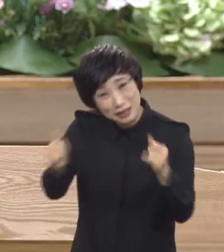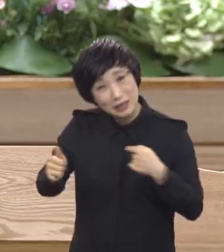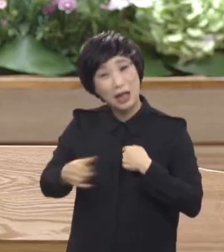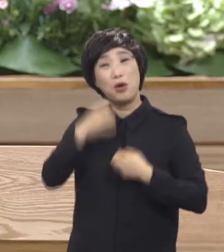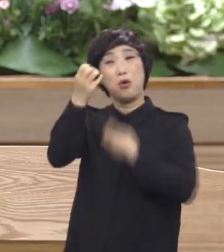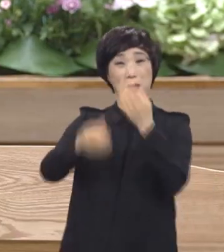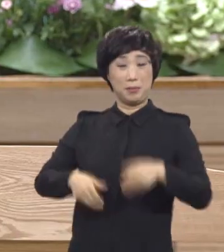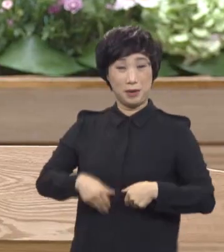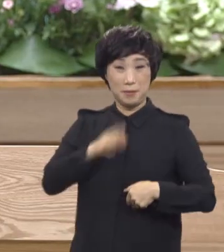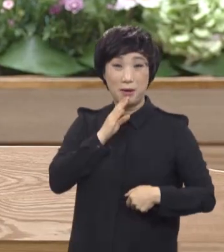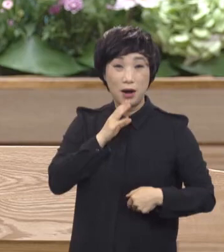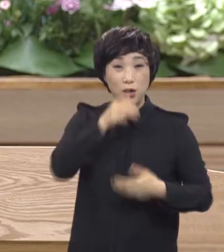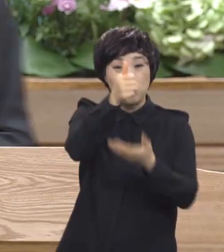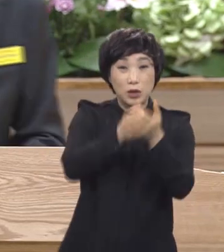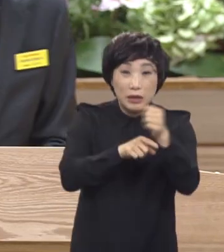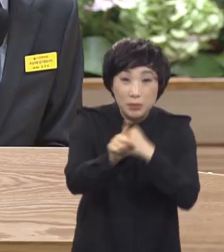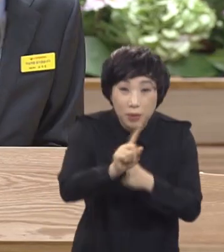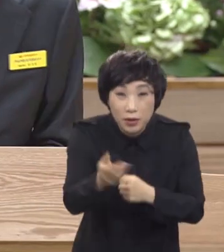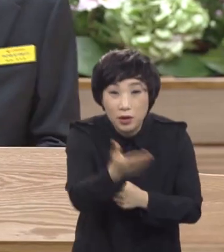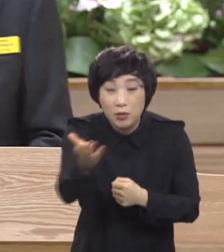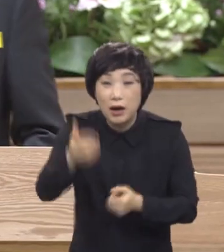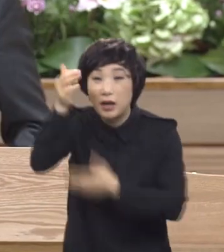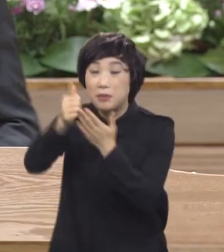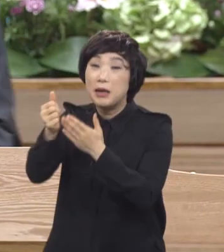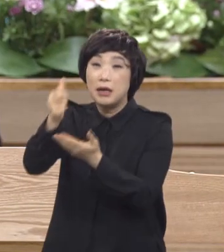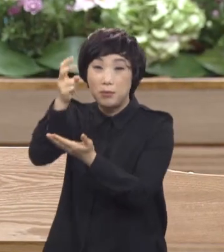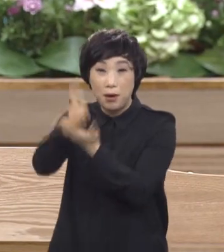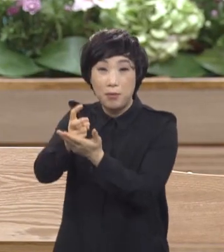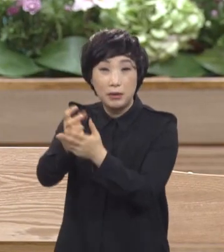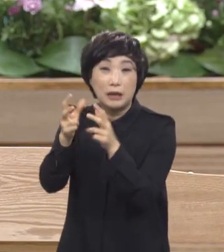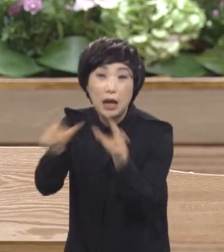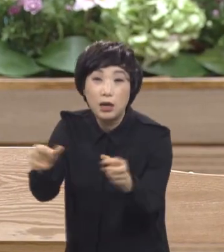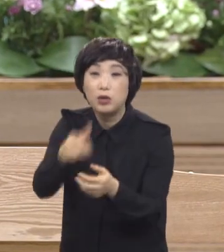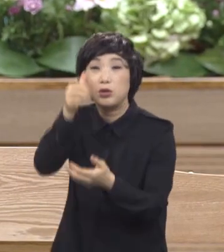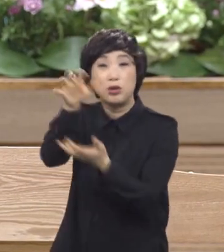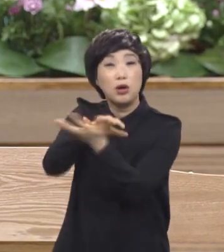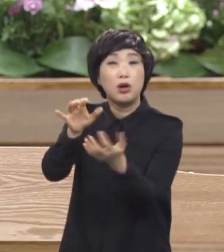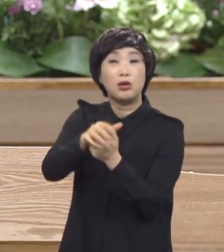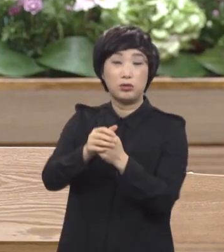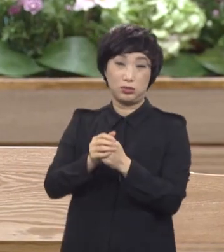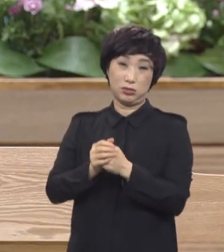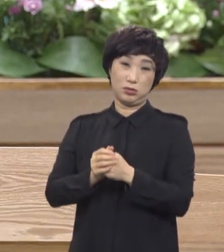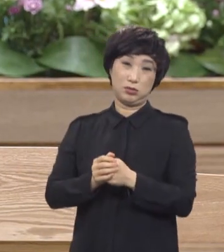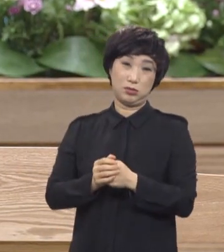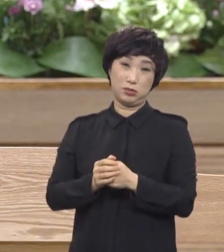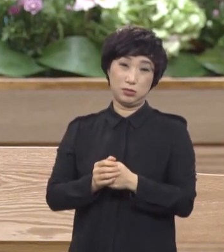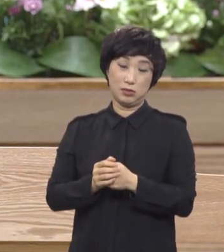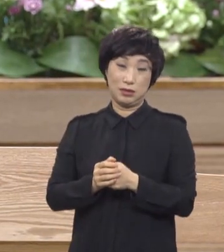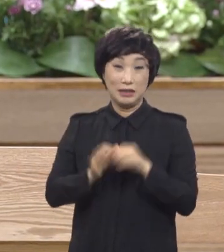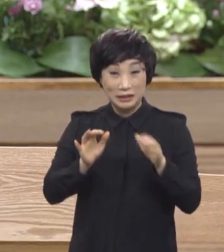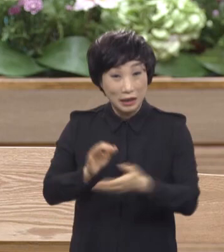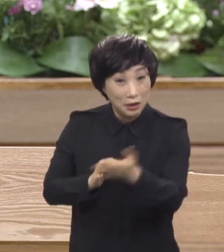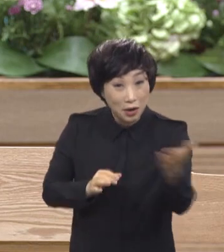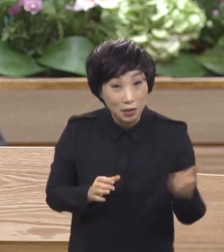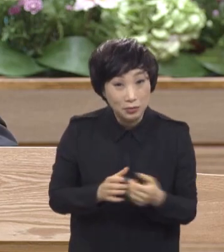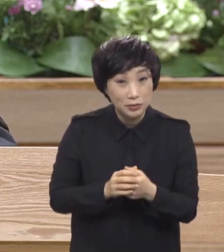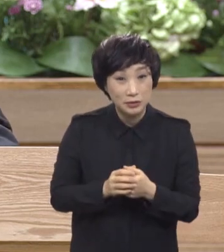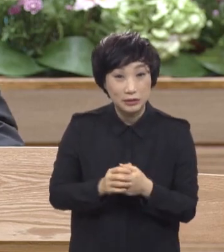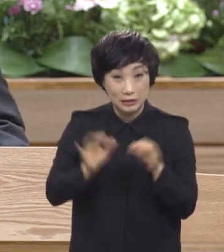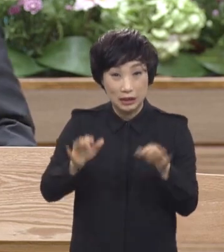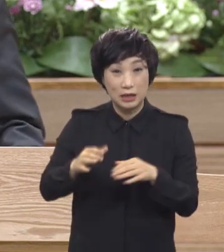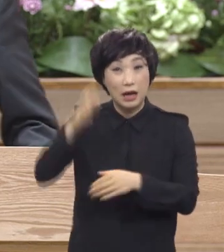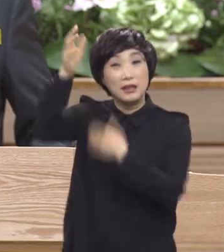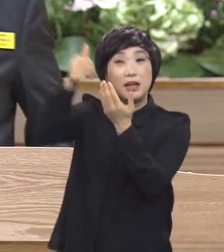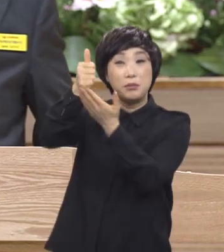창조자의 질서를 파괴한 것이 죄입니다 그래도 단 한 번도 우리에게